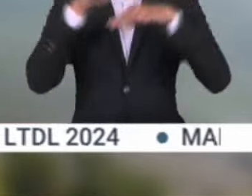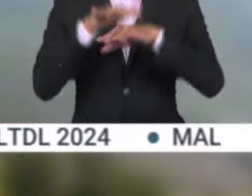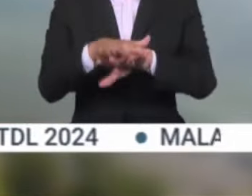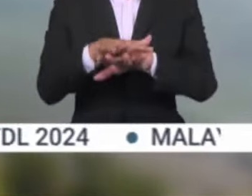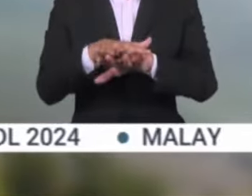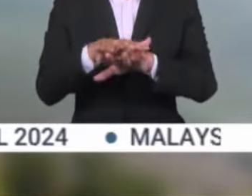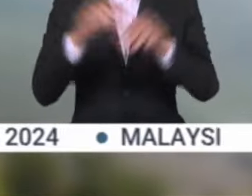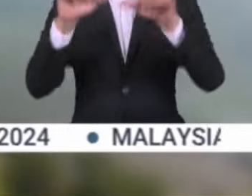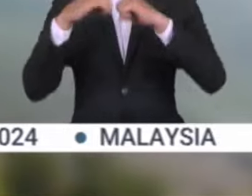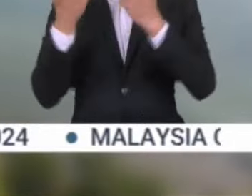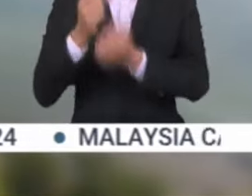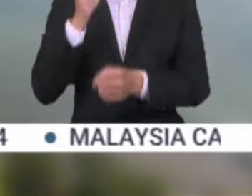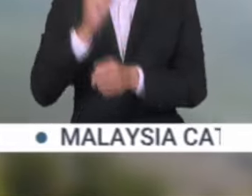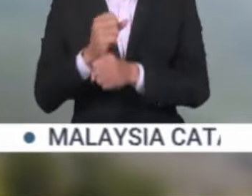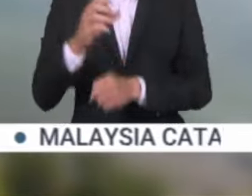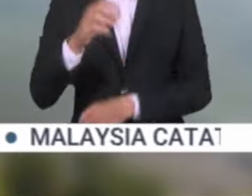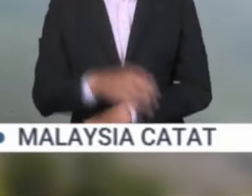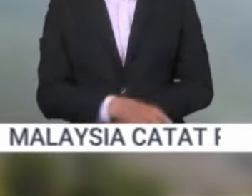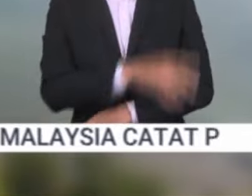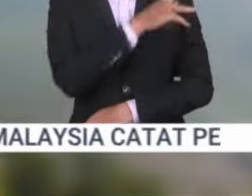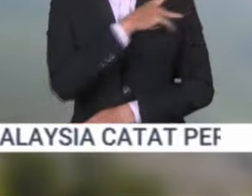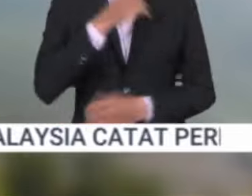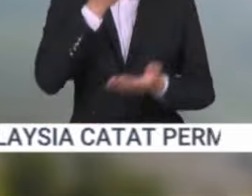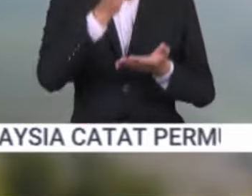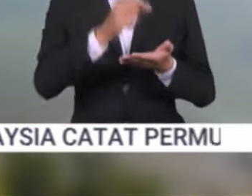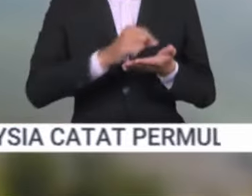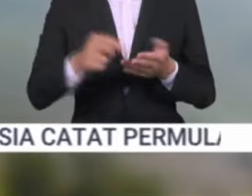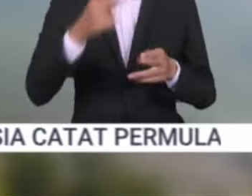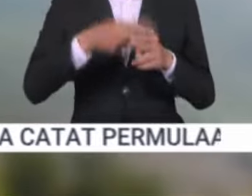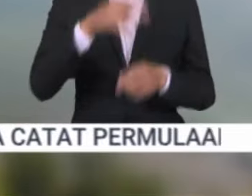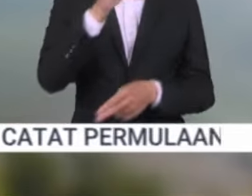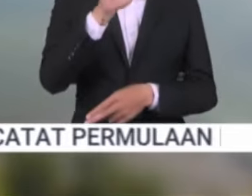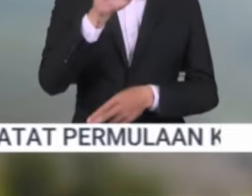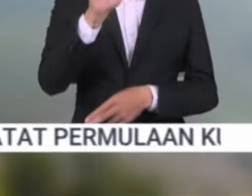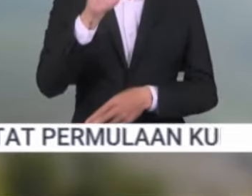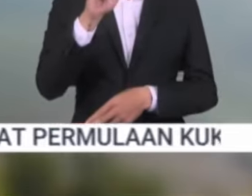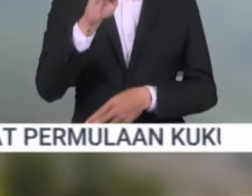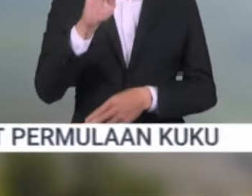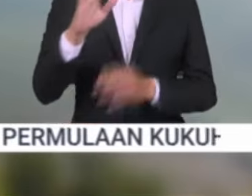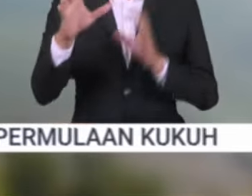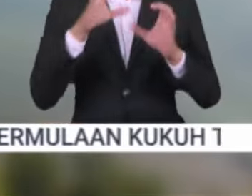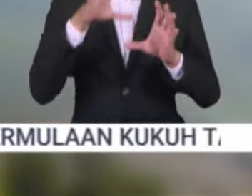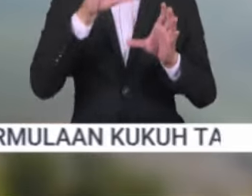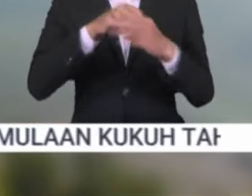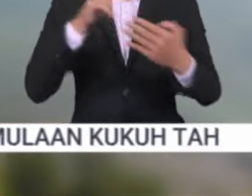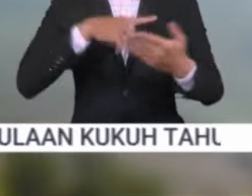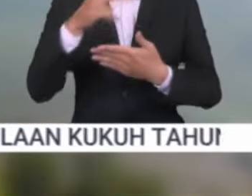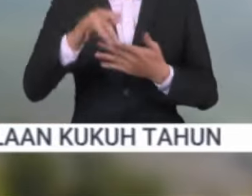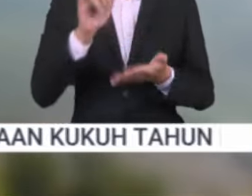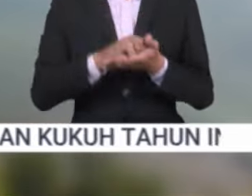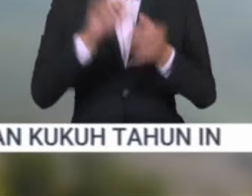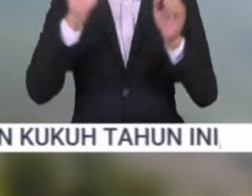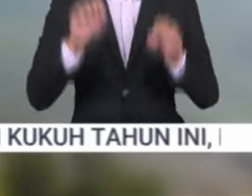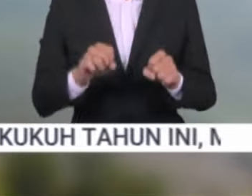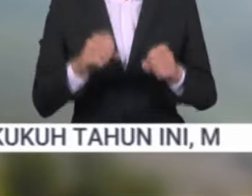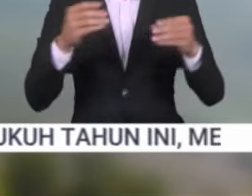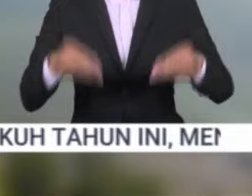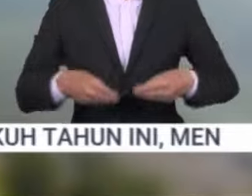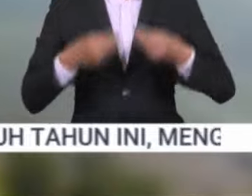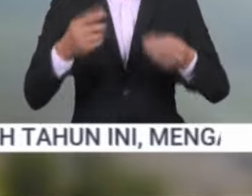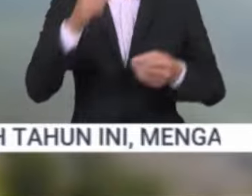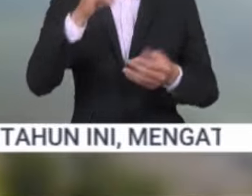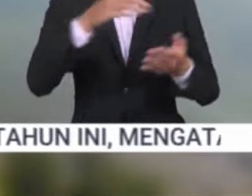kesatuan sekerja. Ketua Setiausahanya Dato' Azman Muhammad Yusof berkata, menerusi pendekatan itu, ia dapat menghasilkan